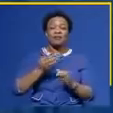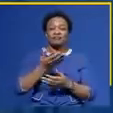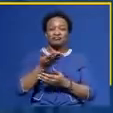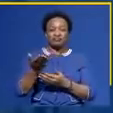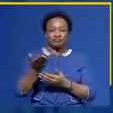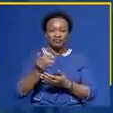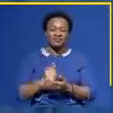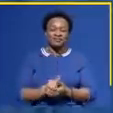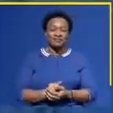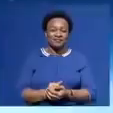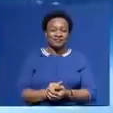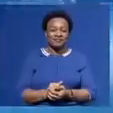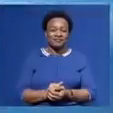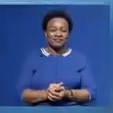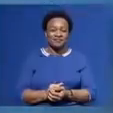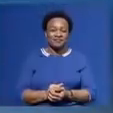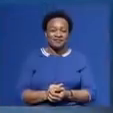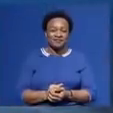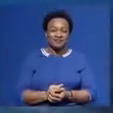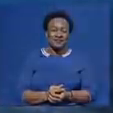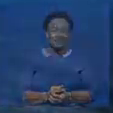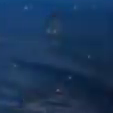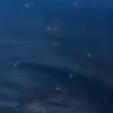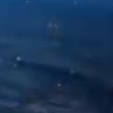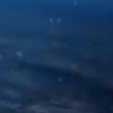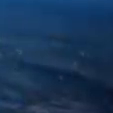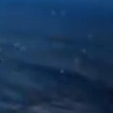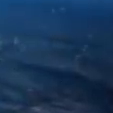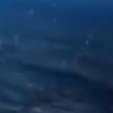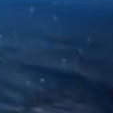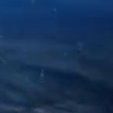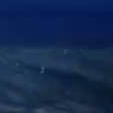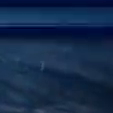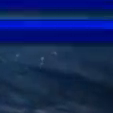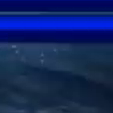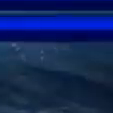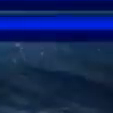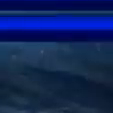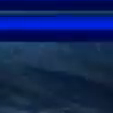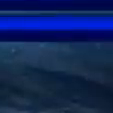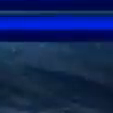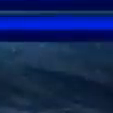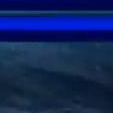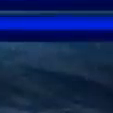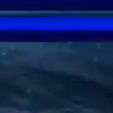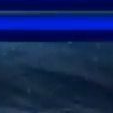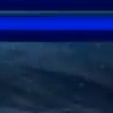kuhitimisha habari.